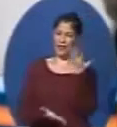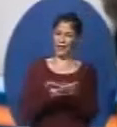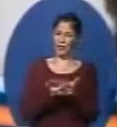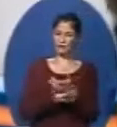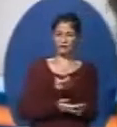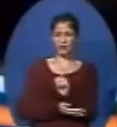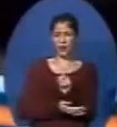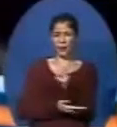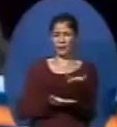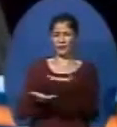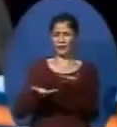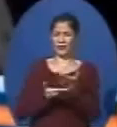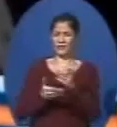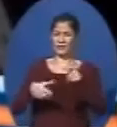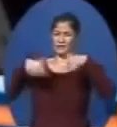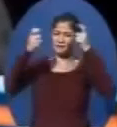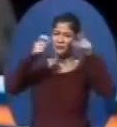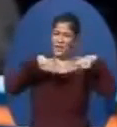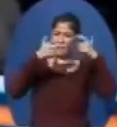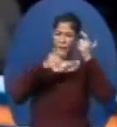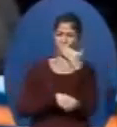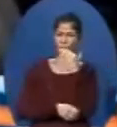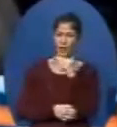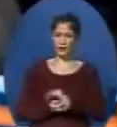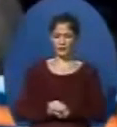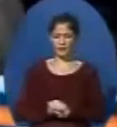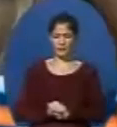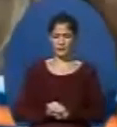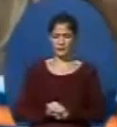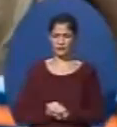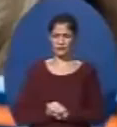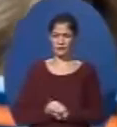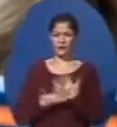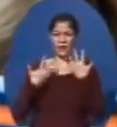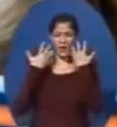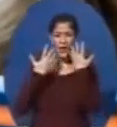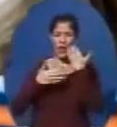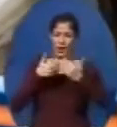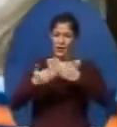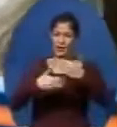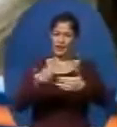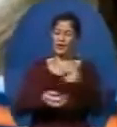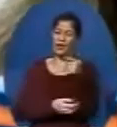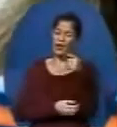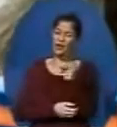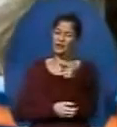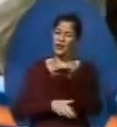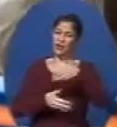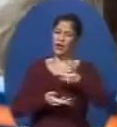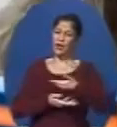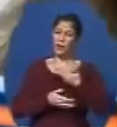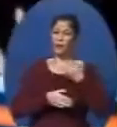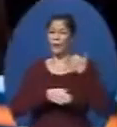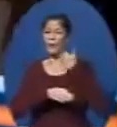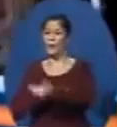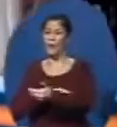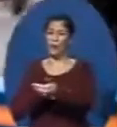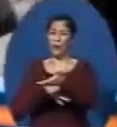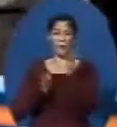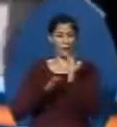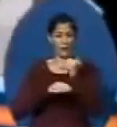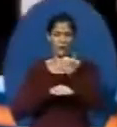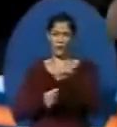לא התייחס להולילנד. עכשיו, כל ההליך הזה של קבלת עדות נוספת, בשלב כל